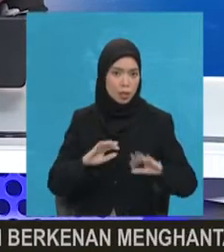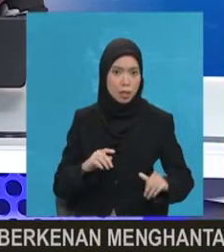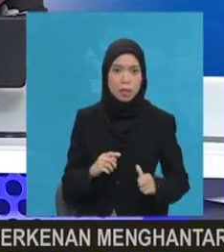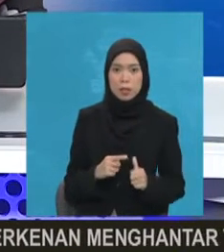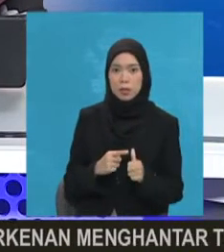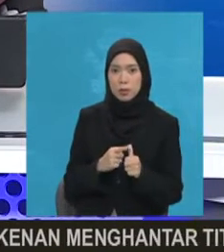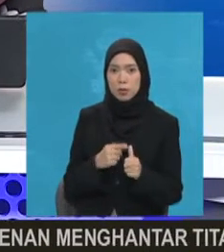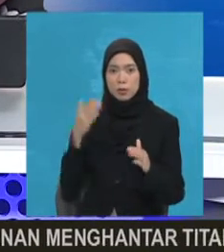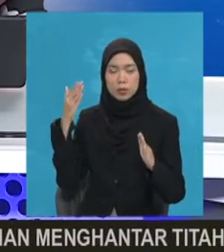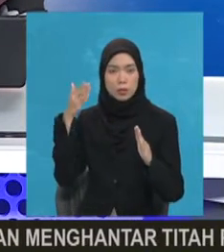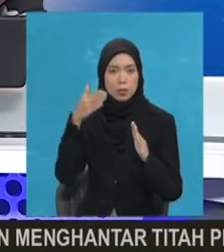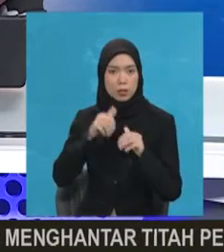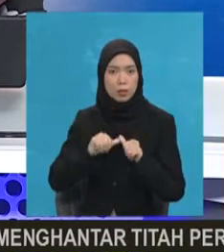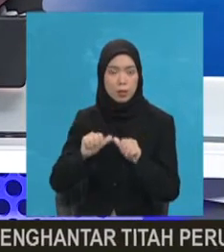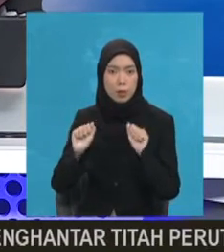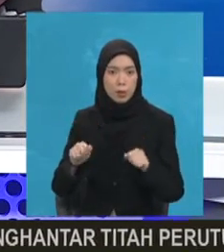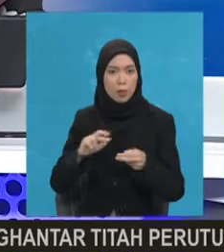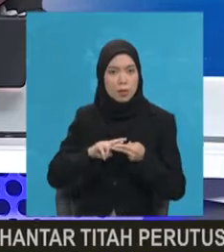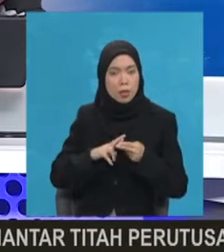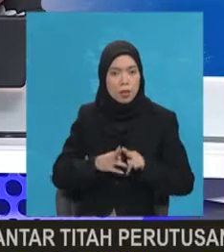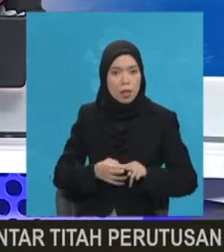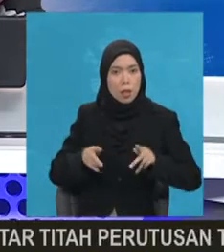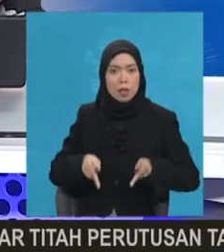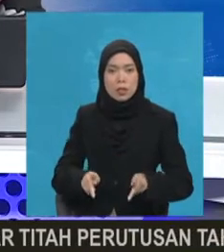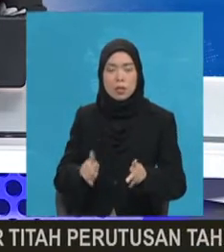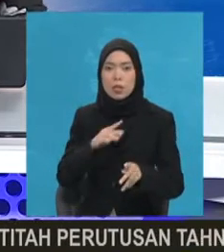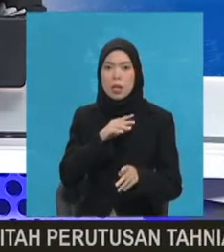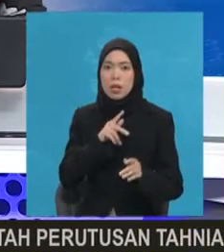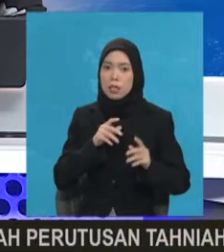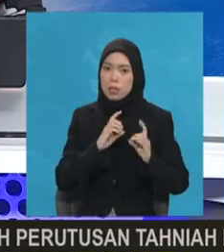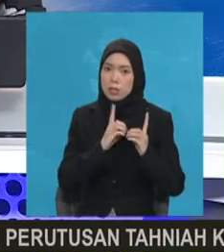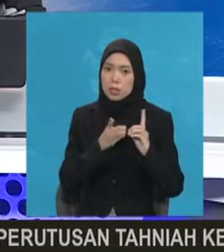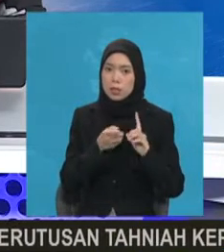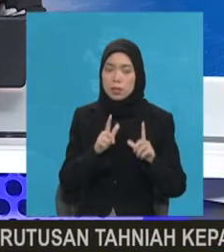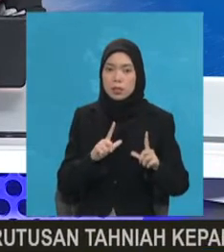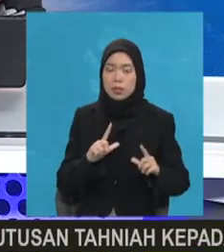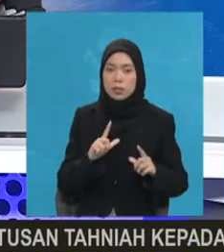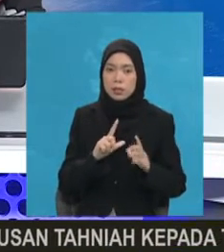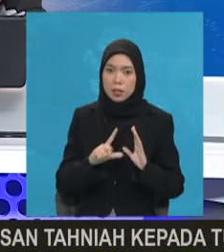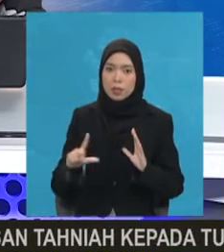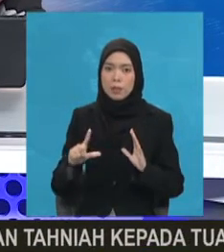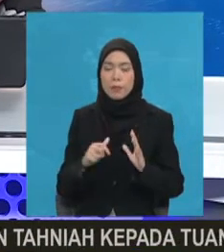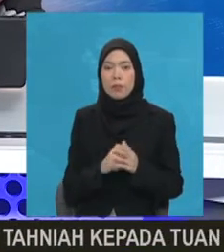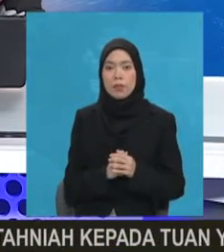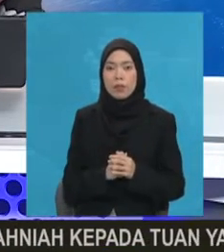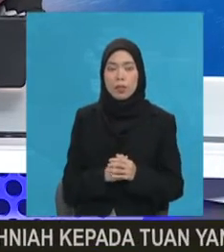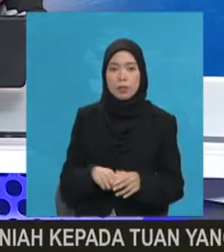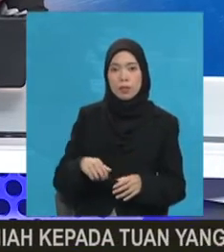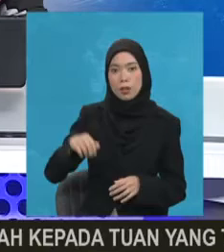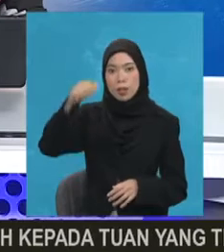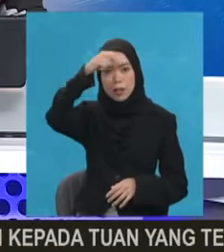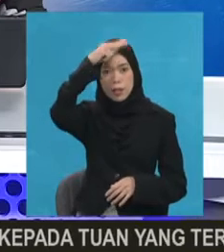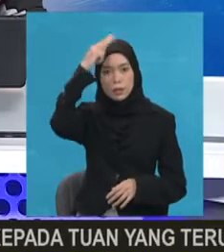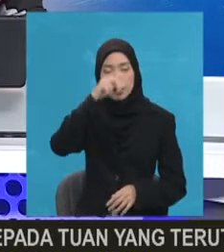kelestarian dan digitalisasi antara yang dikonsepkan oleh yang berformat Datuk Sri esti ada Terawang Haji Mohammad bin